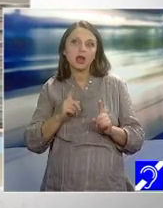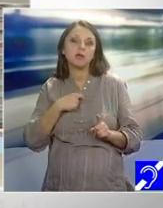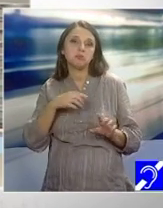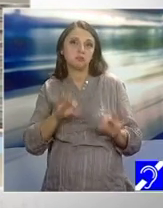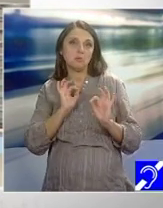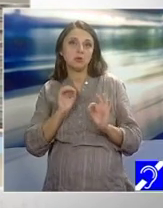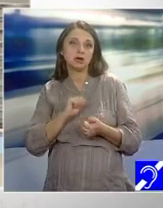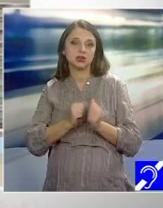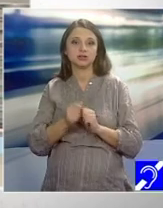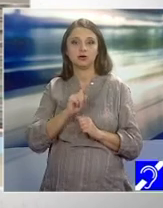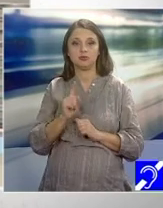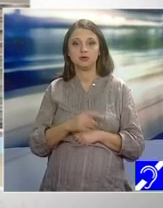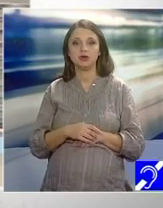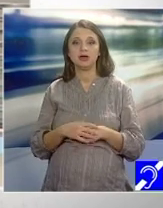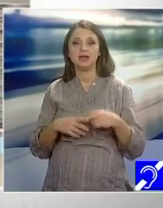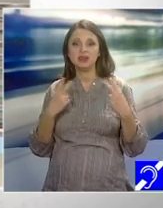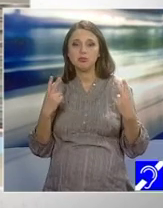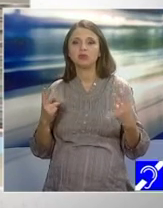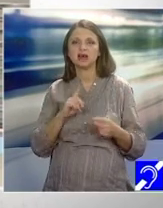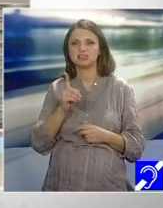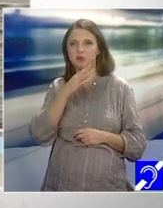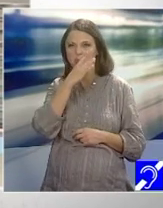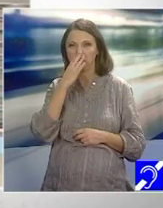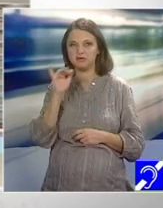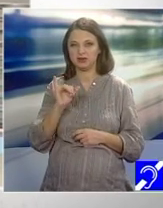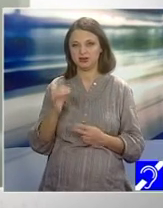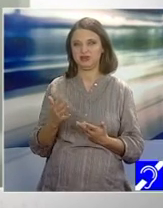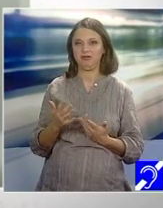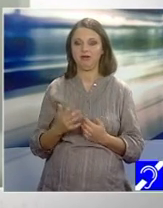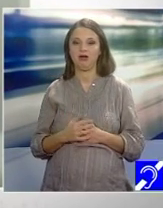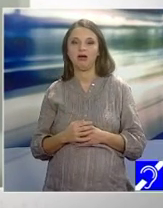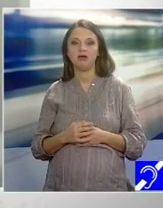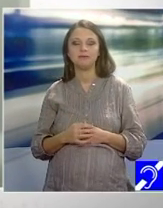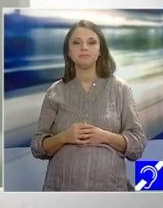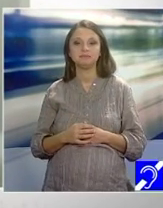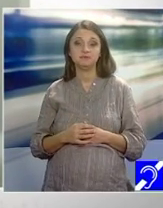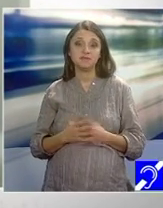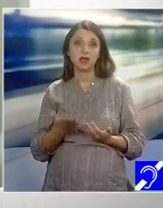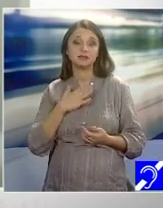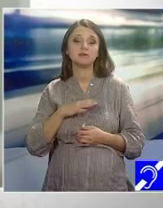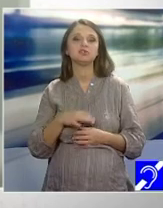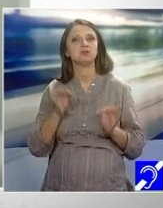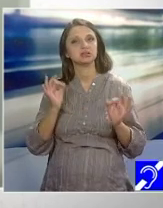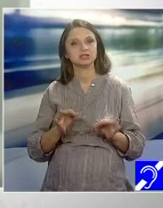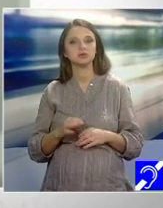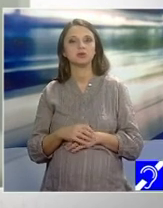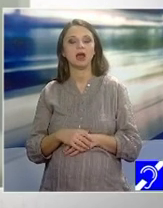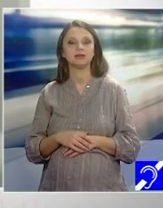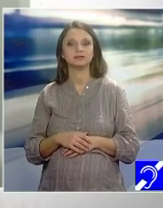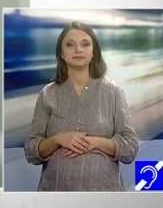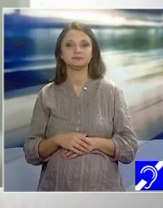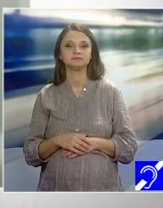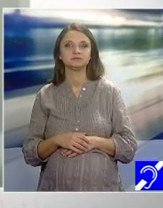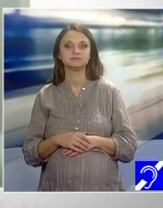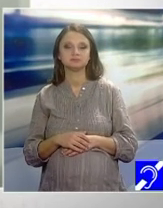foarte important pentru noi ca nimeni să nu profite de acest. În sensul ăsta vreau să te întreb așa, dar ați asigurat și această